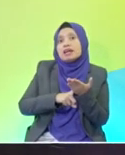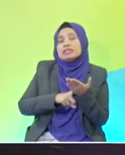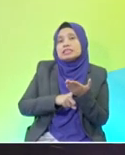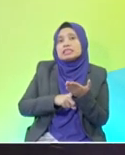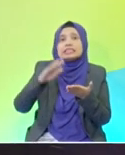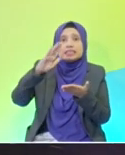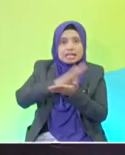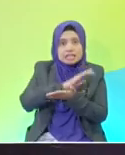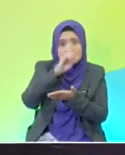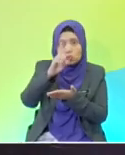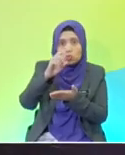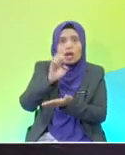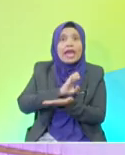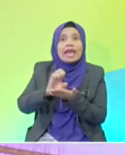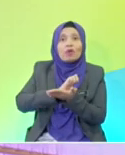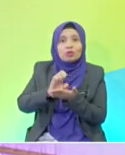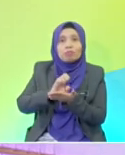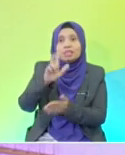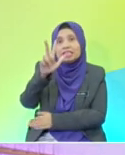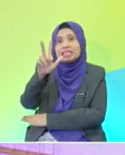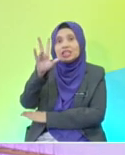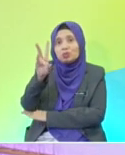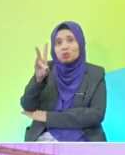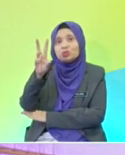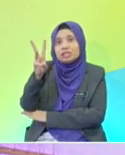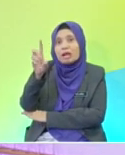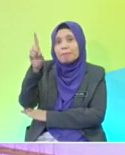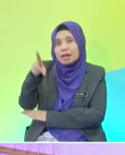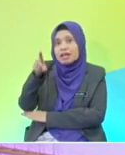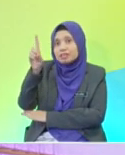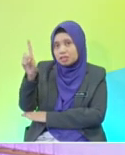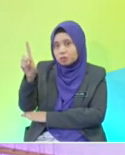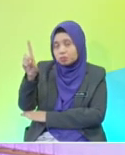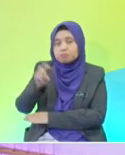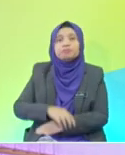kertas 1 ekonomi 3767 palang 1 Dimana